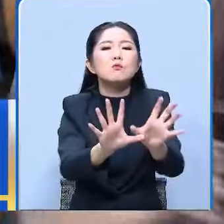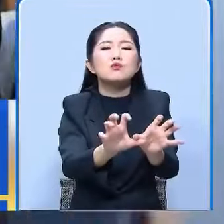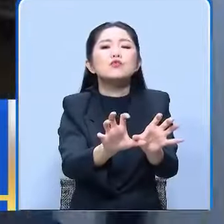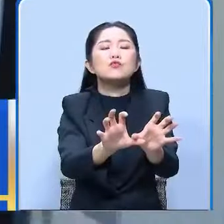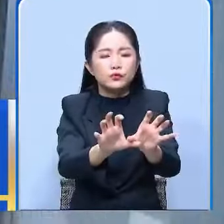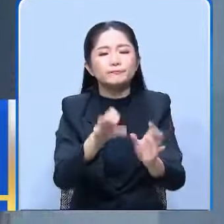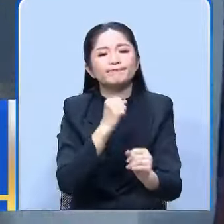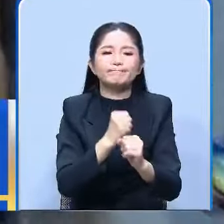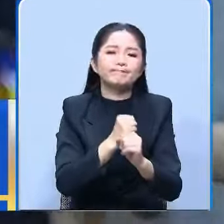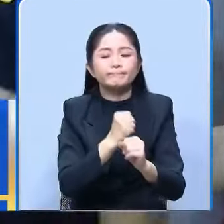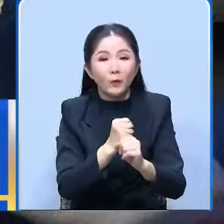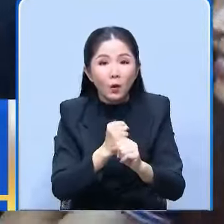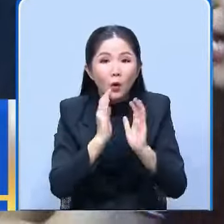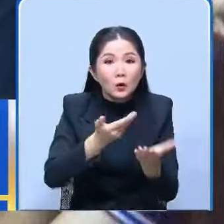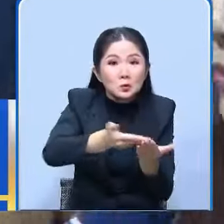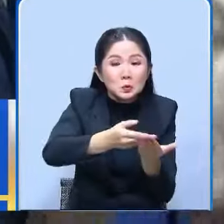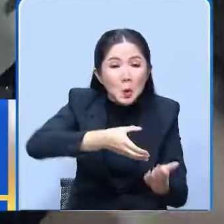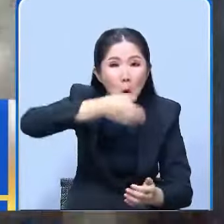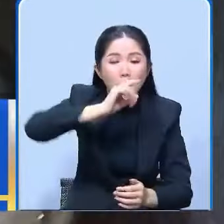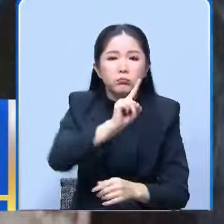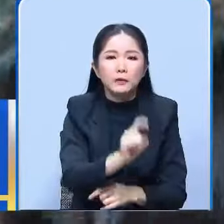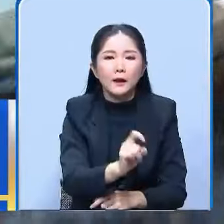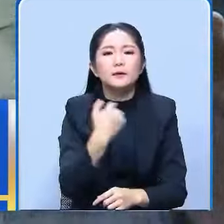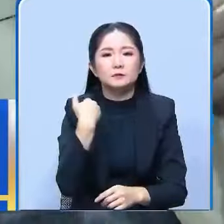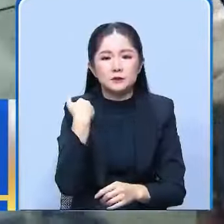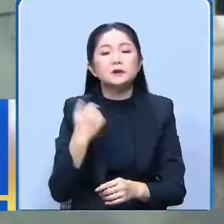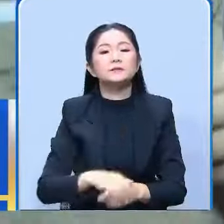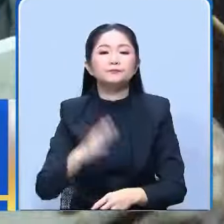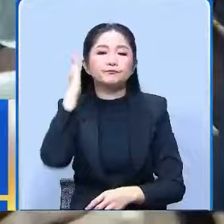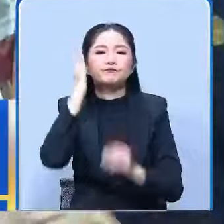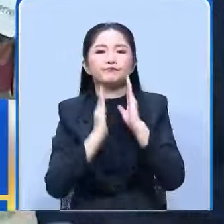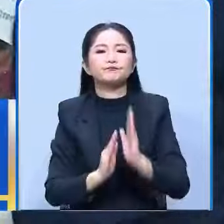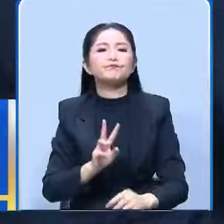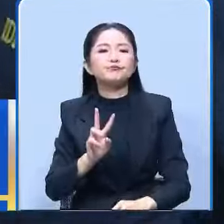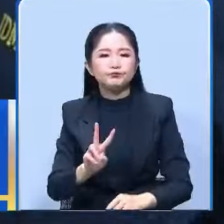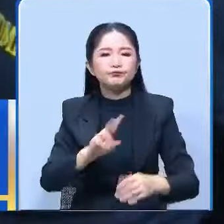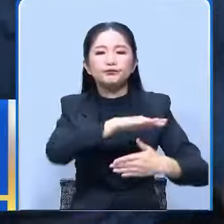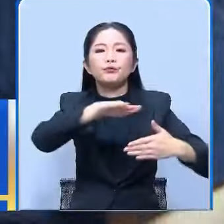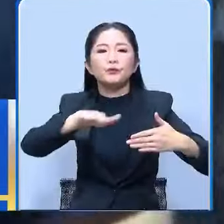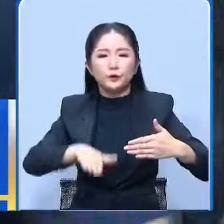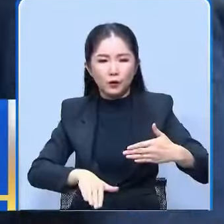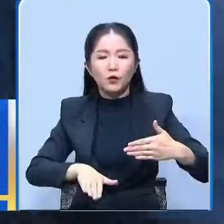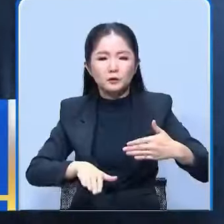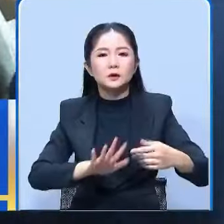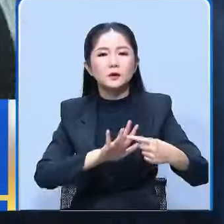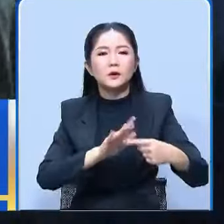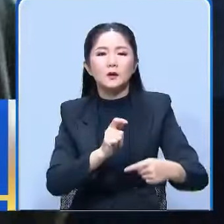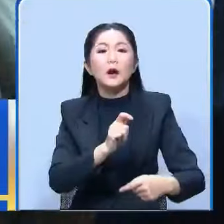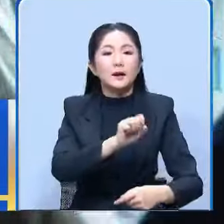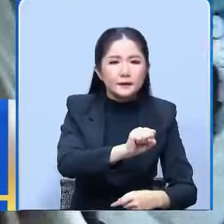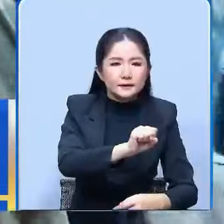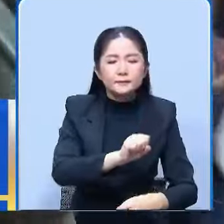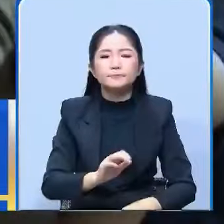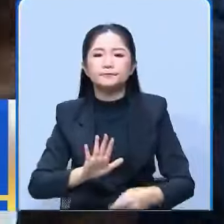นายสุรศักดิ์หรือเอสและนายสุรชัยหรืออาร์สนะคะซึ่งเป็นพี่น้องผู้ต้องหาที่ผลิตสุราขาวเถื่อนเนี่ยแห